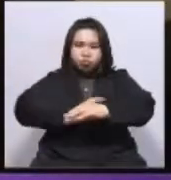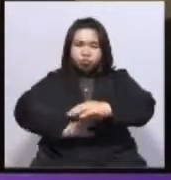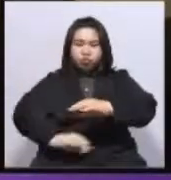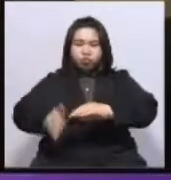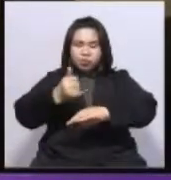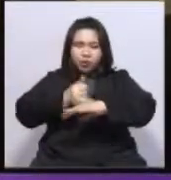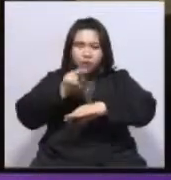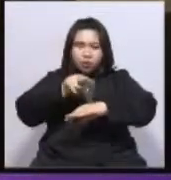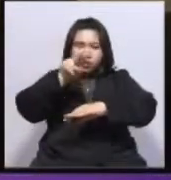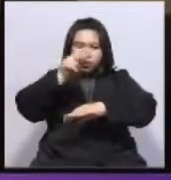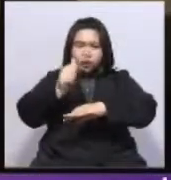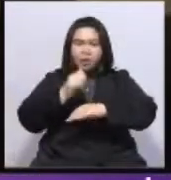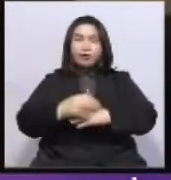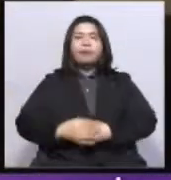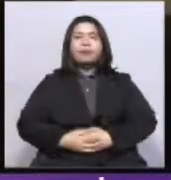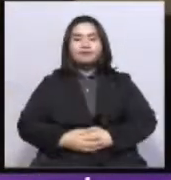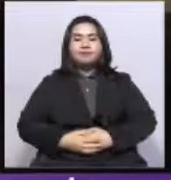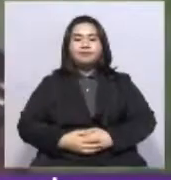กันด้วยค่ะ